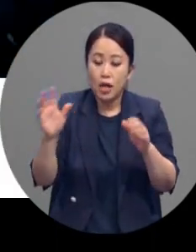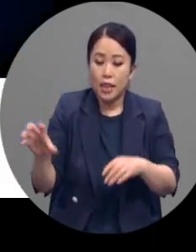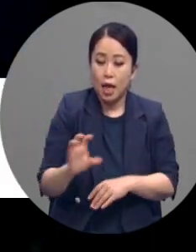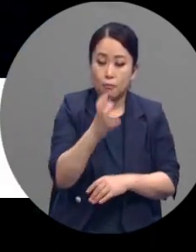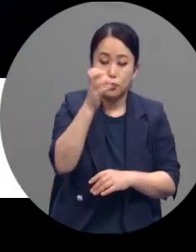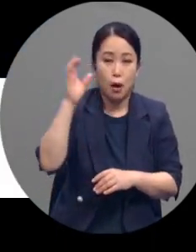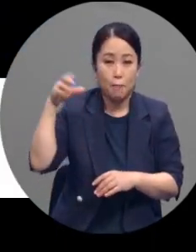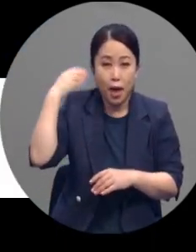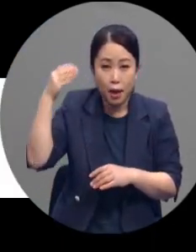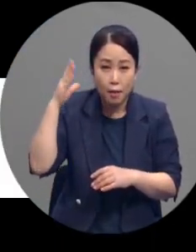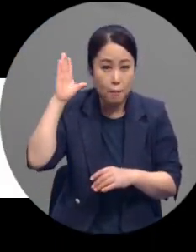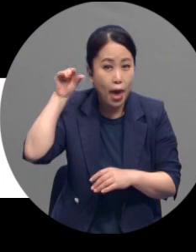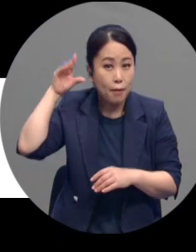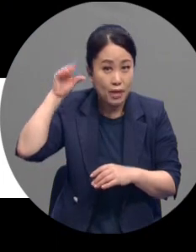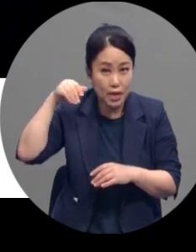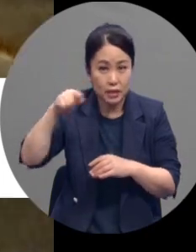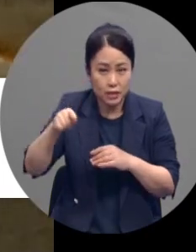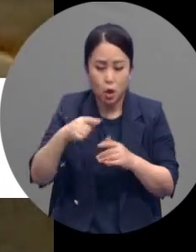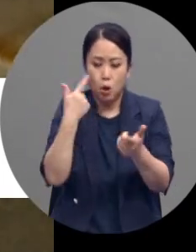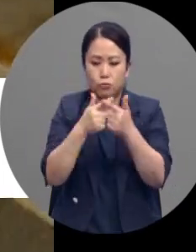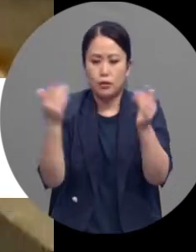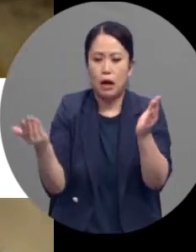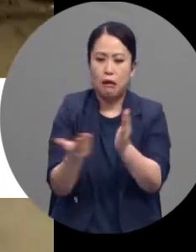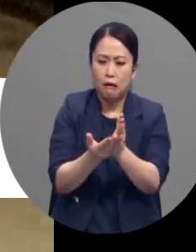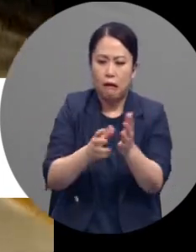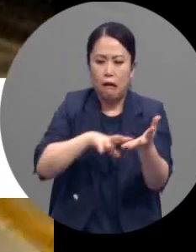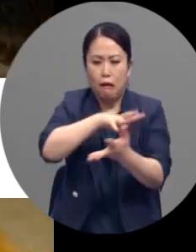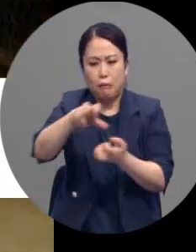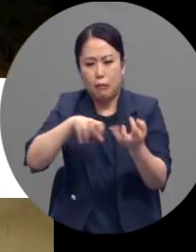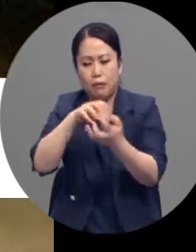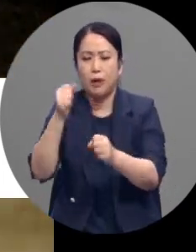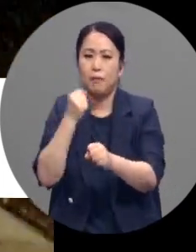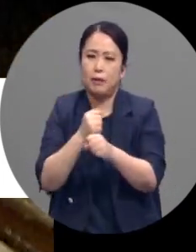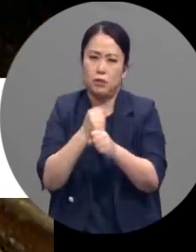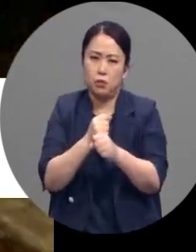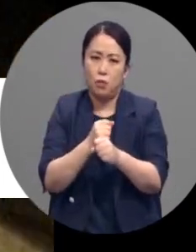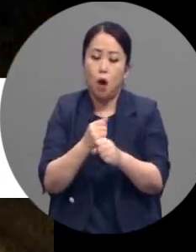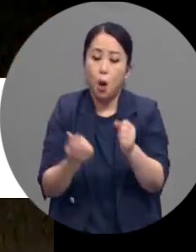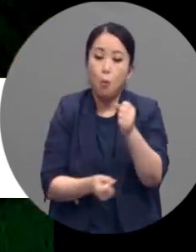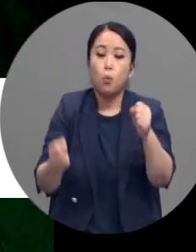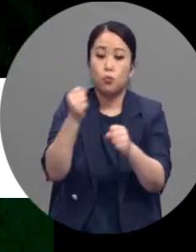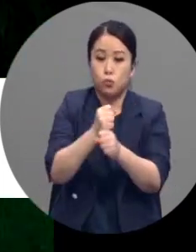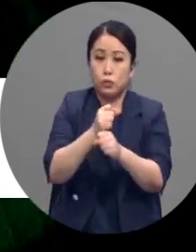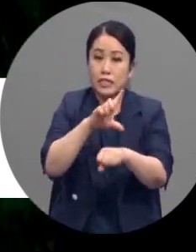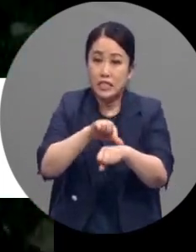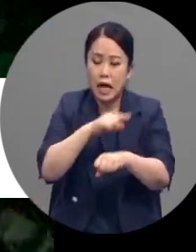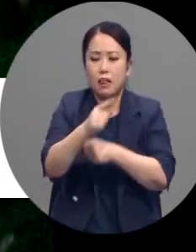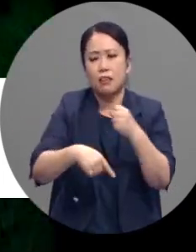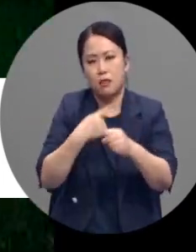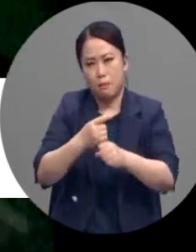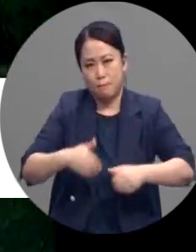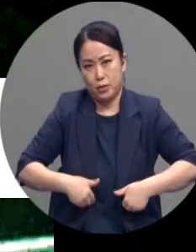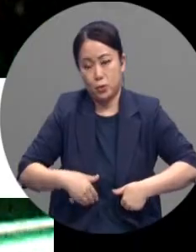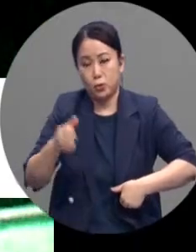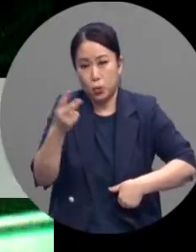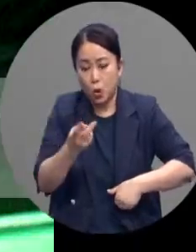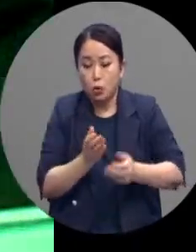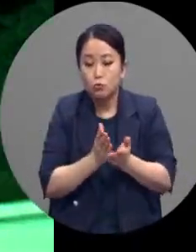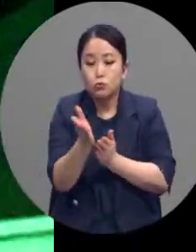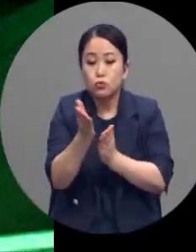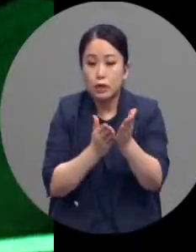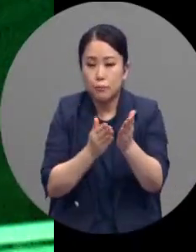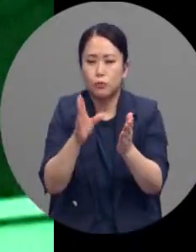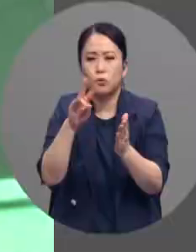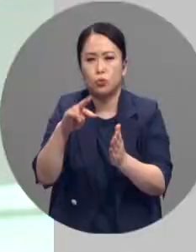부산항을 그야말로 초토화시켰습니다. 시설 복구에만 1년이란 시간이 필요했고 같은 기간 수출입 화물 처리도 큰